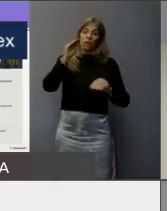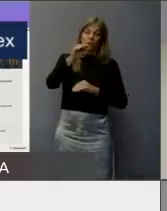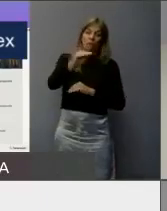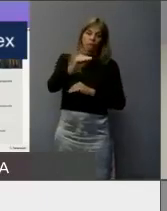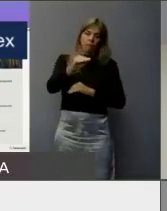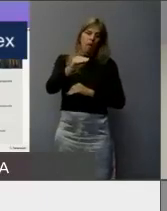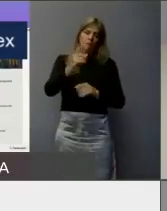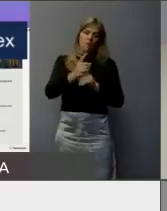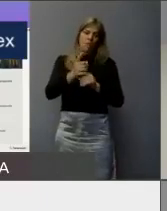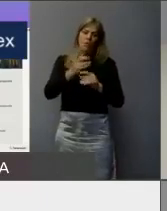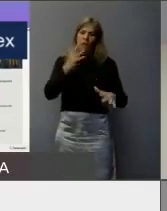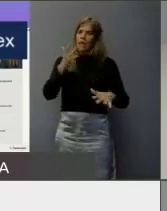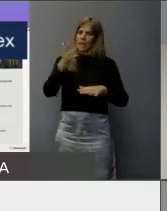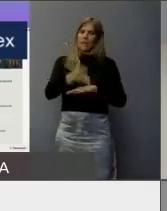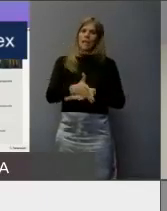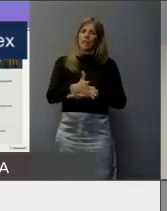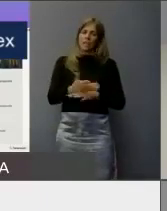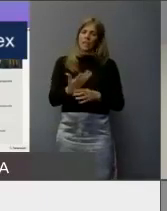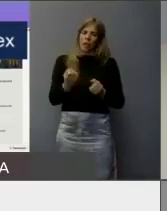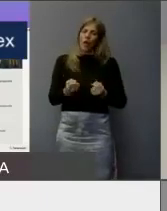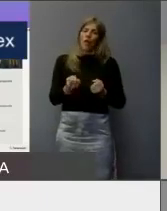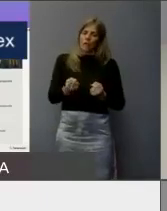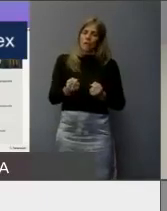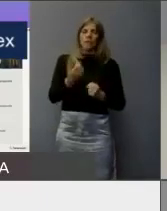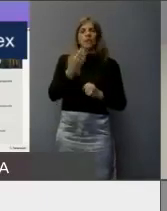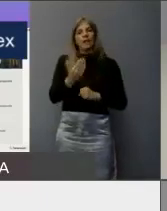intervenire in modo efficace grazie